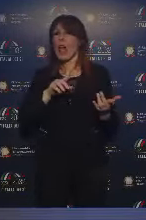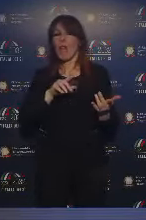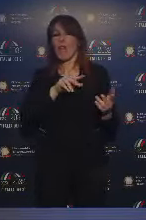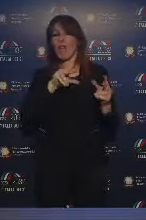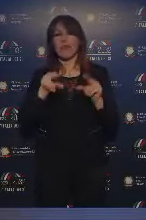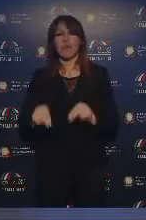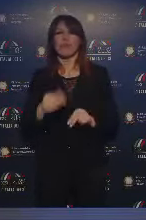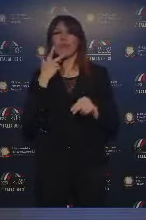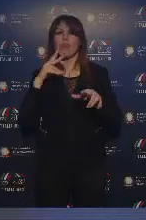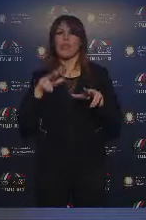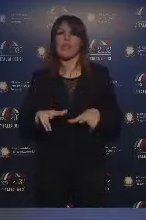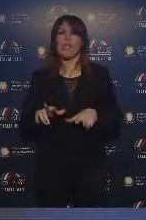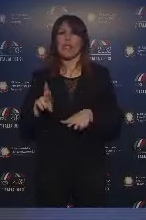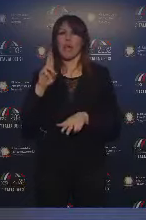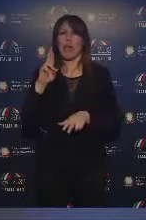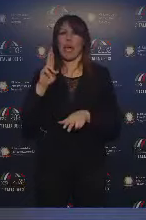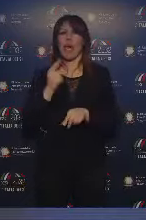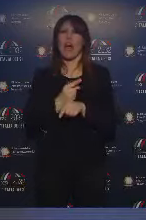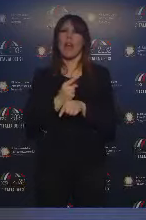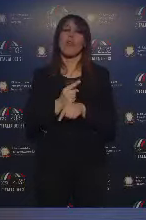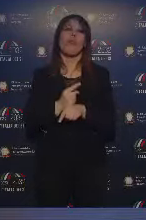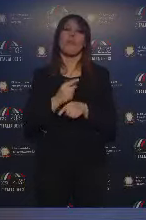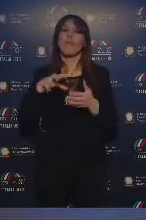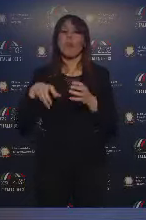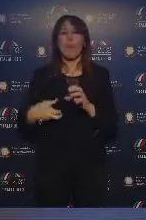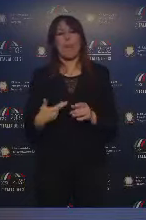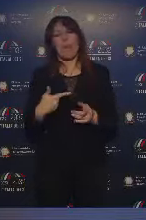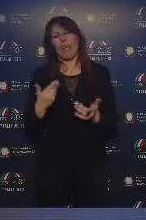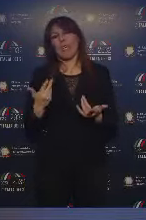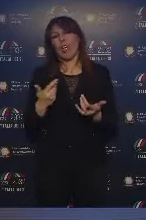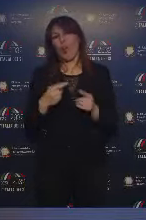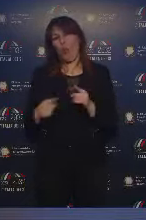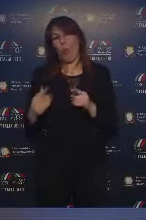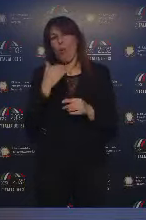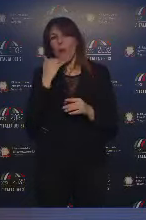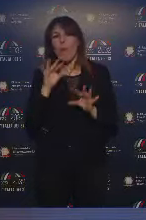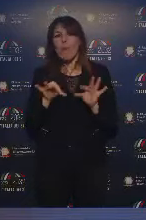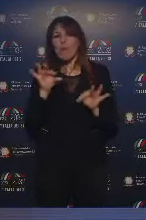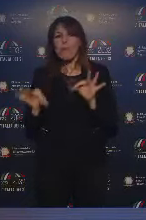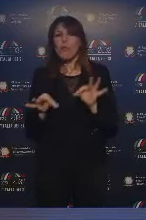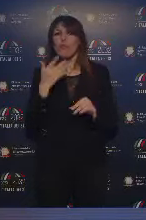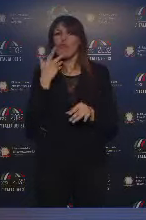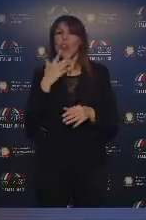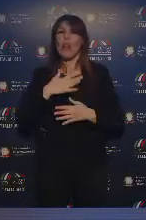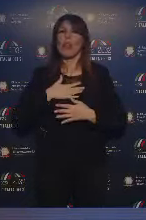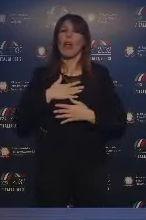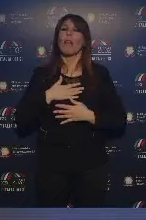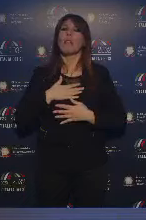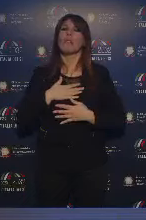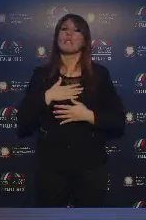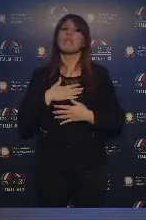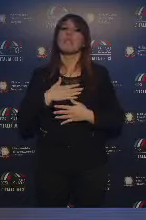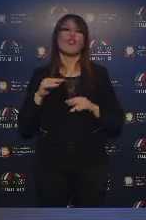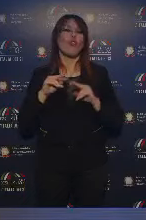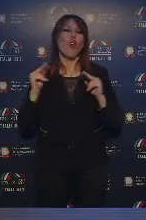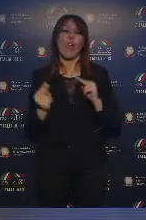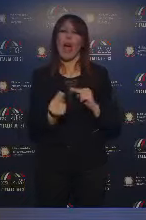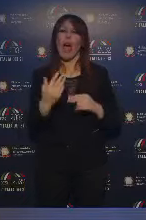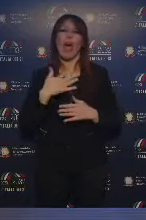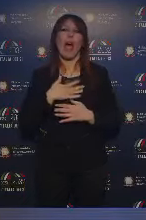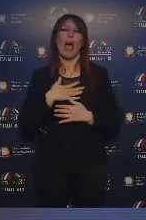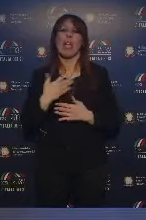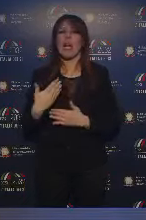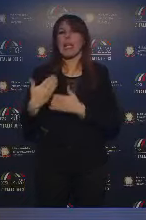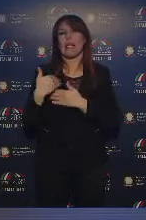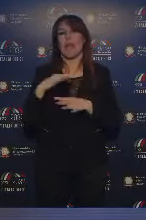perché sono è un articolato complesso però abbiamo fatto alcune scelte di cui mi prendo l'assoluta e totale